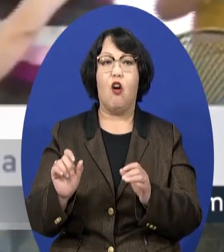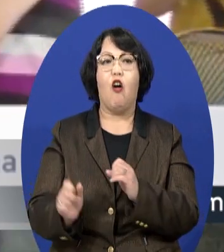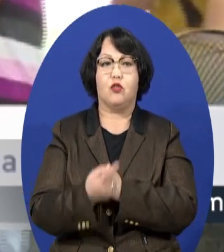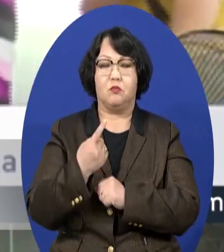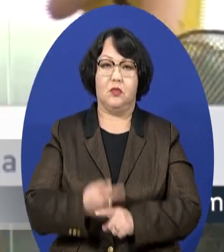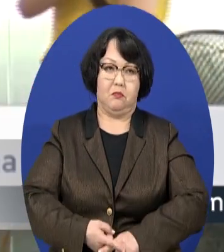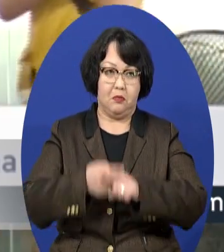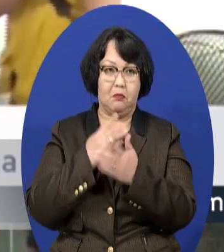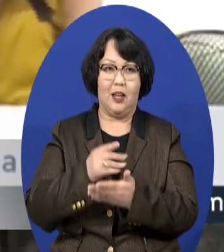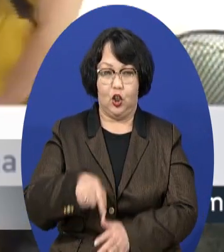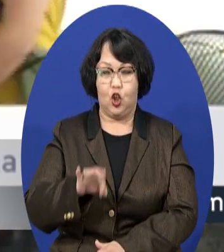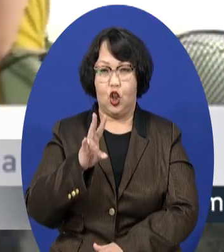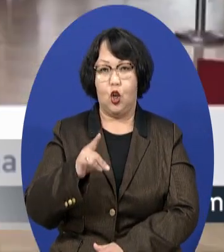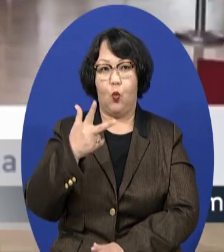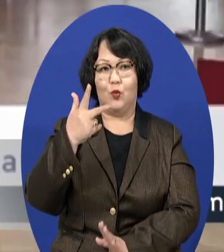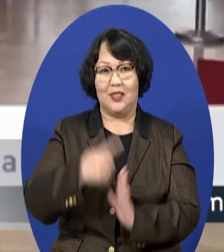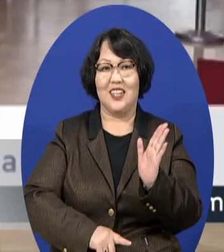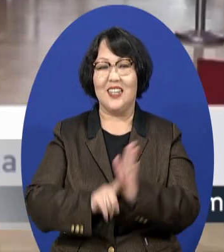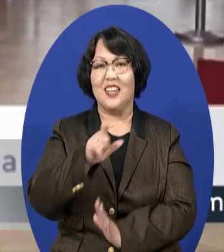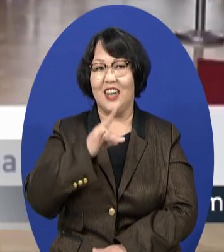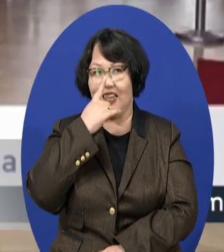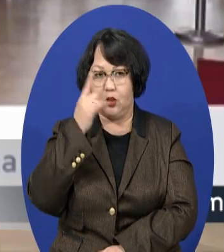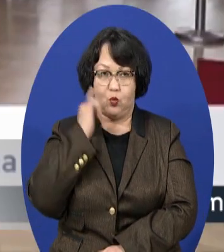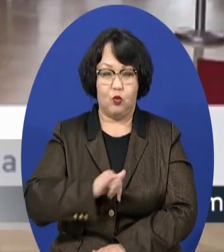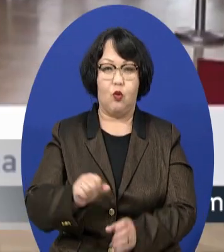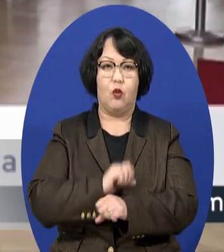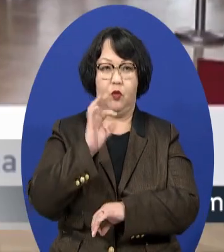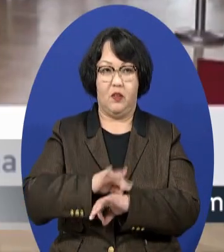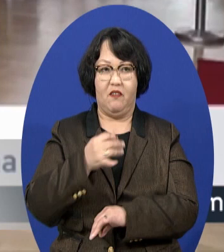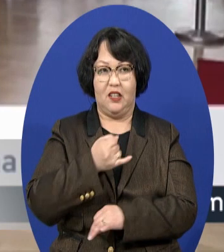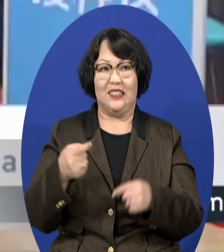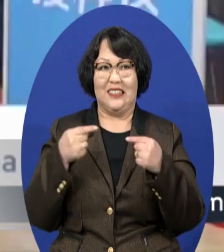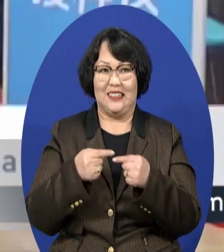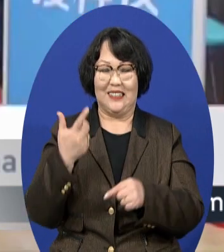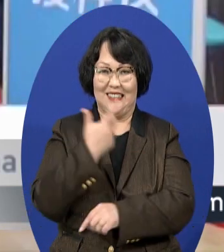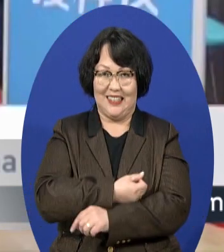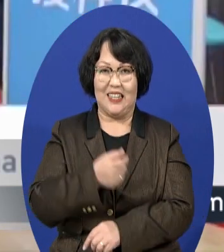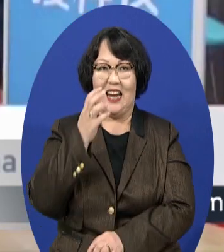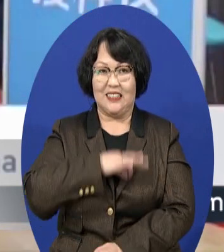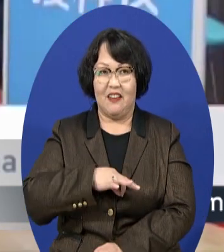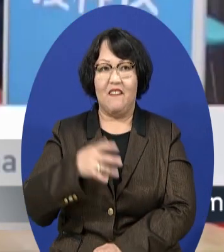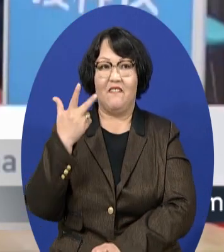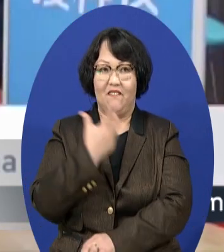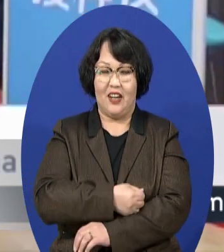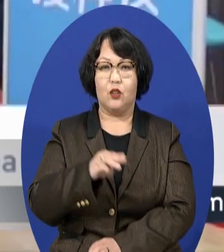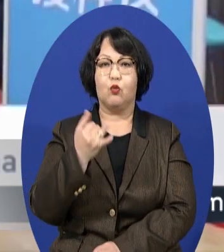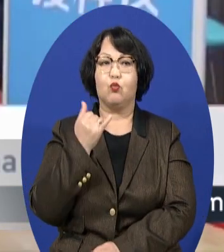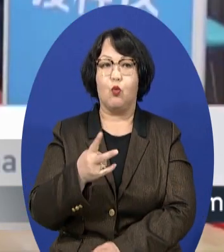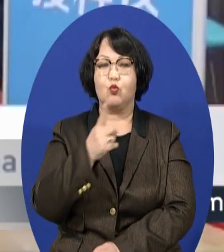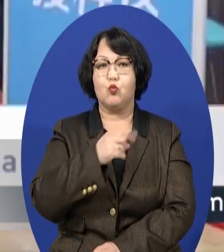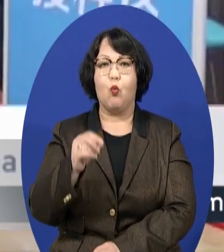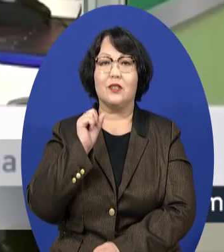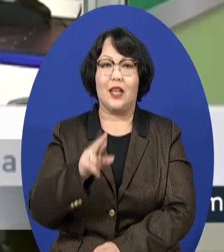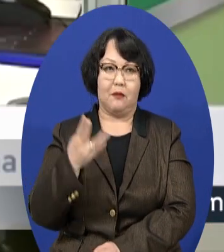байна. Энэ оны 3 дугаар сарын эхээр хятад улсад коронавирусны эсрэг тарилгад ашигласан вакцины тун 100 сая